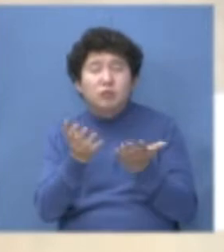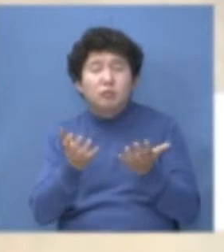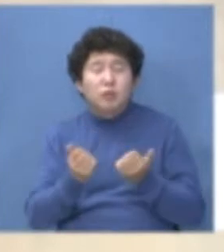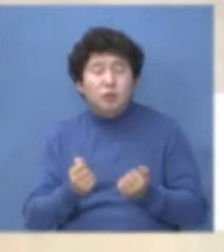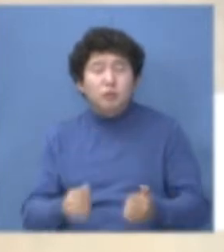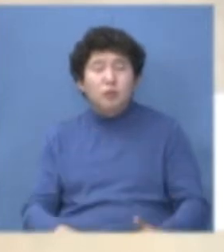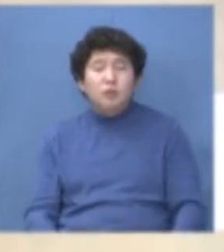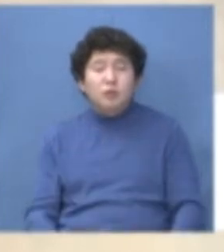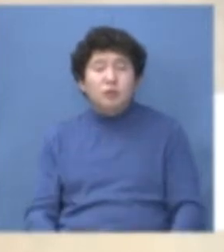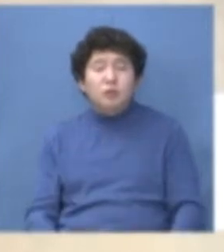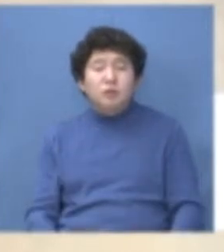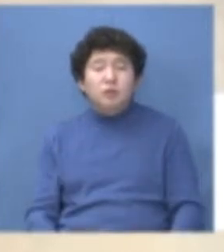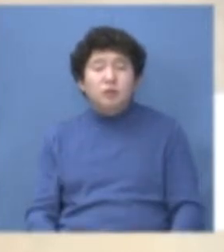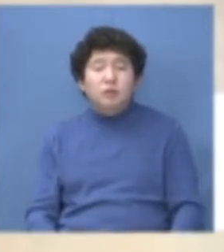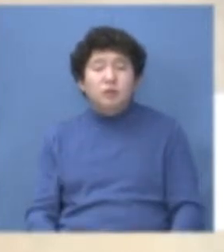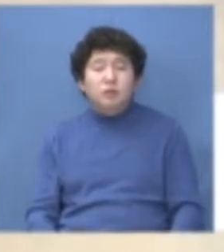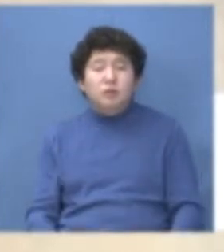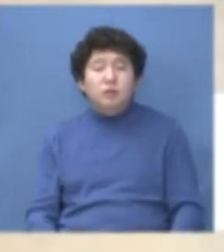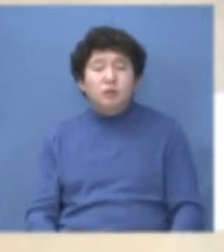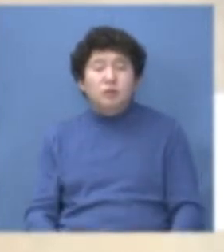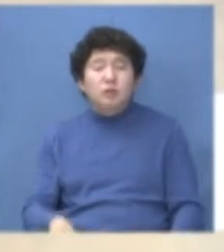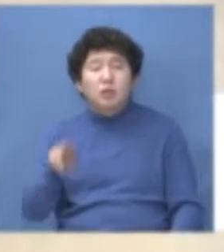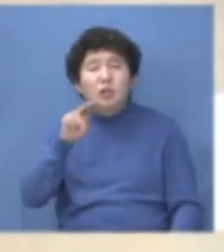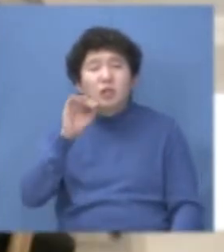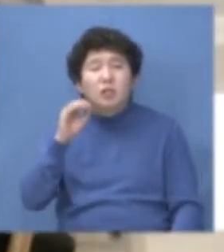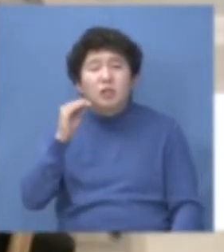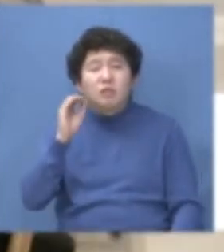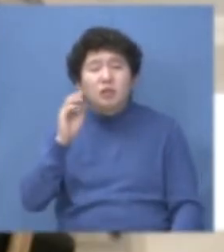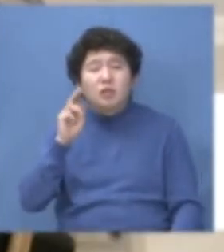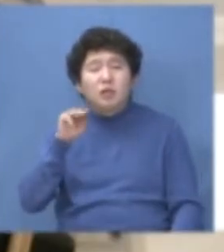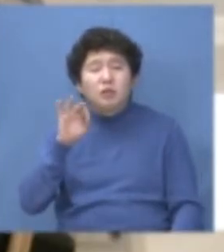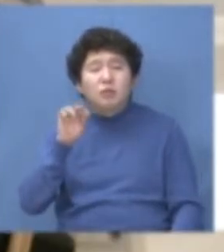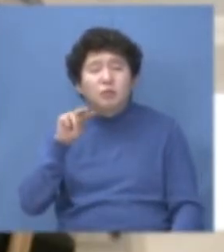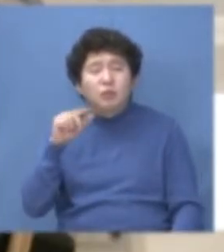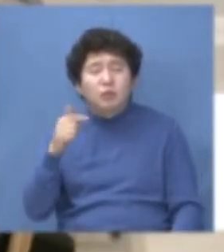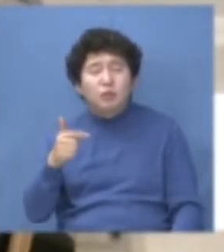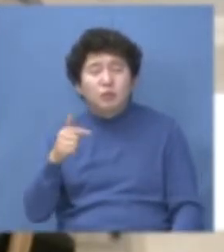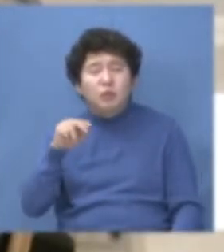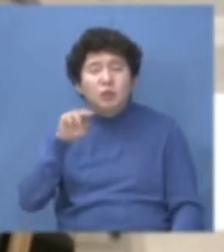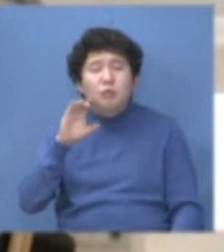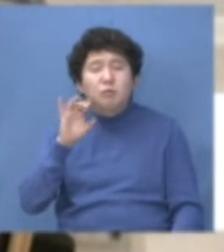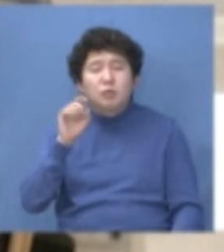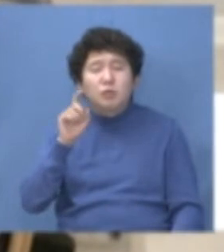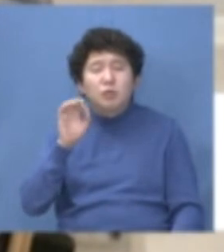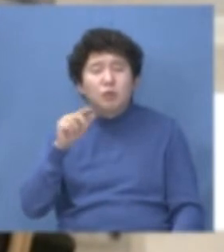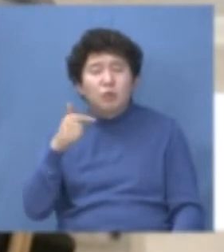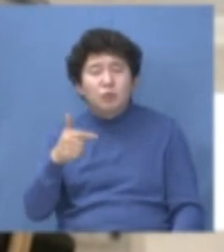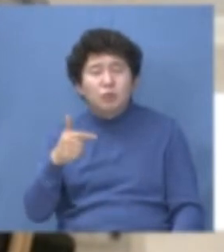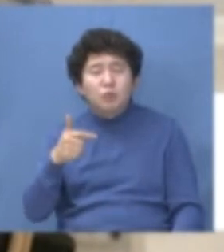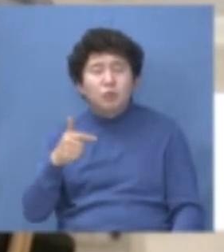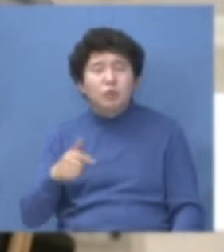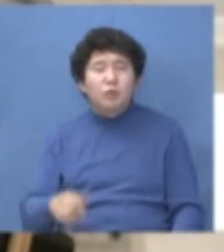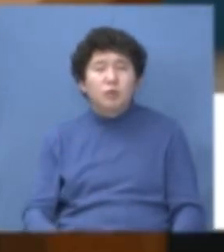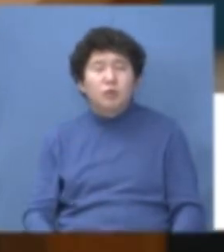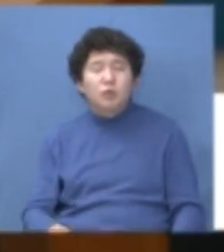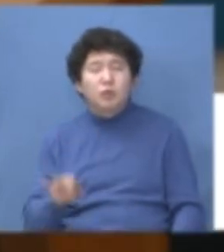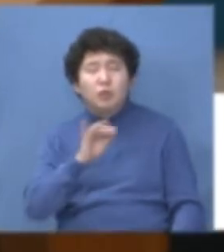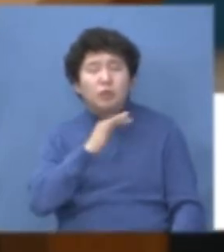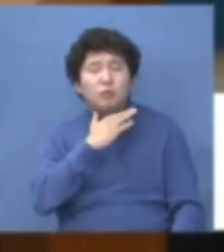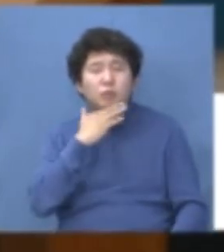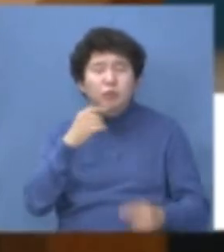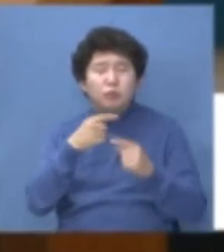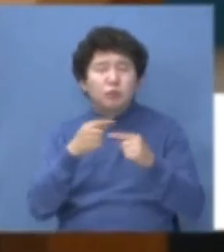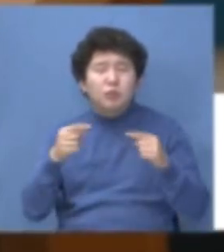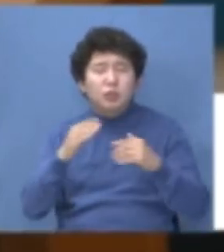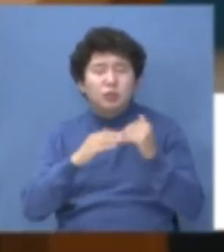орталықта емдік дене шынықтыру нұсқаушылары, дефектологтар, психолог, сертификатталған мамандар, білікті педагогтар балаларға білім береді. Мамандардың